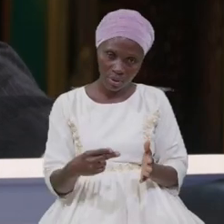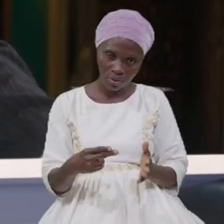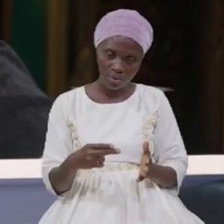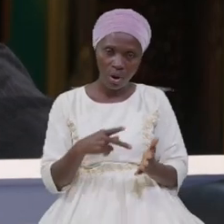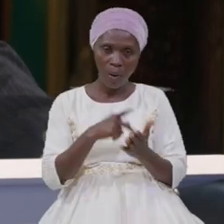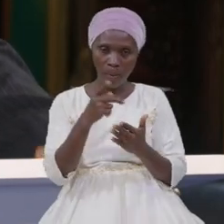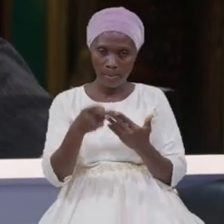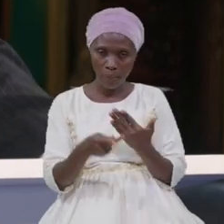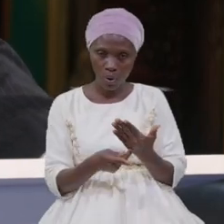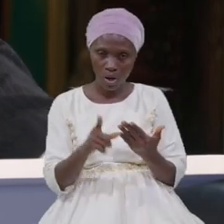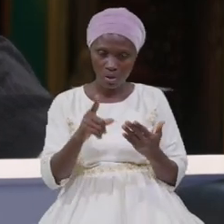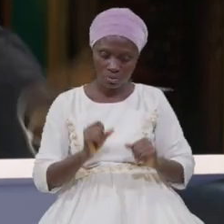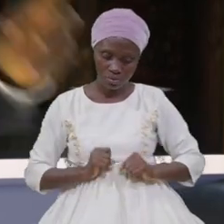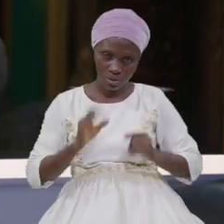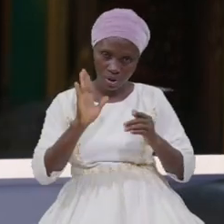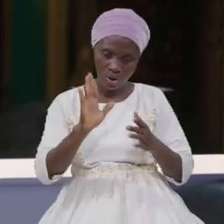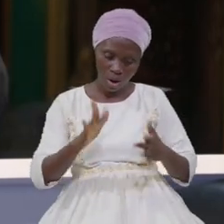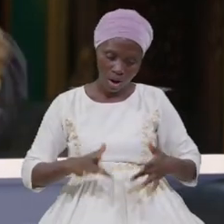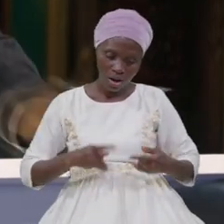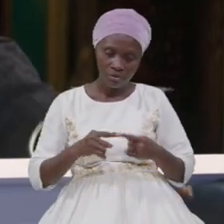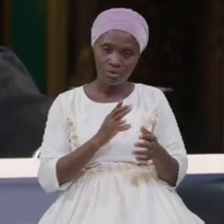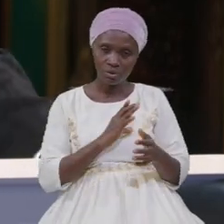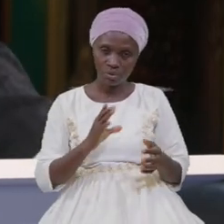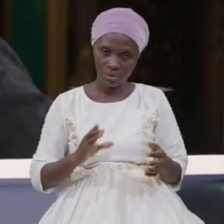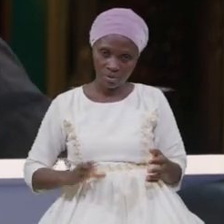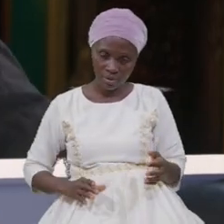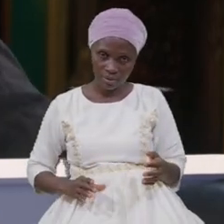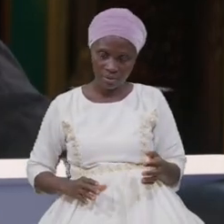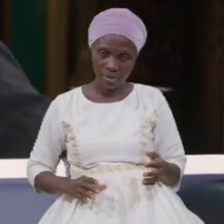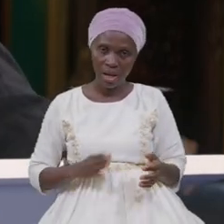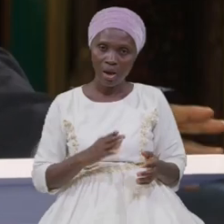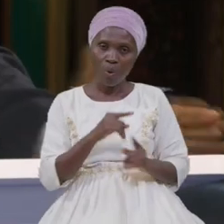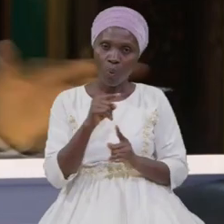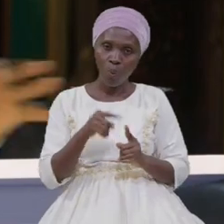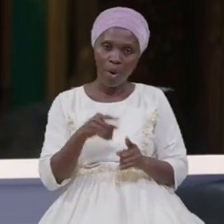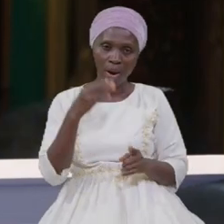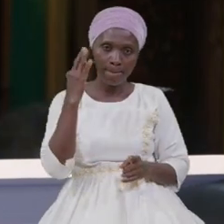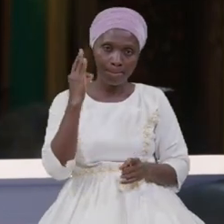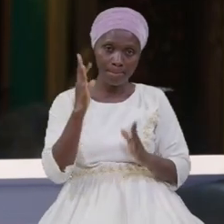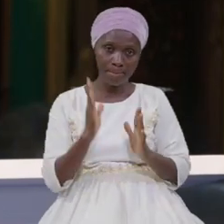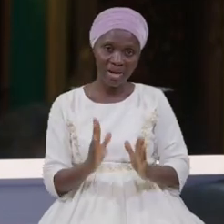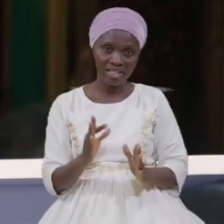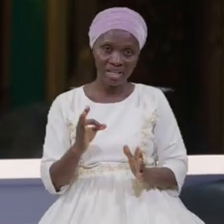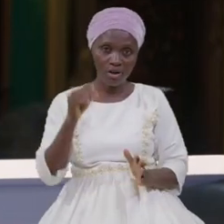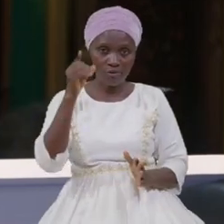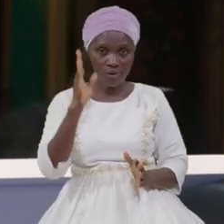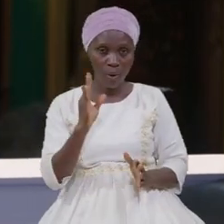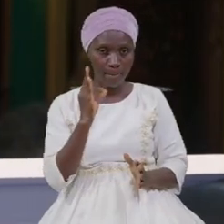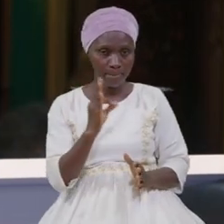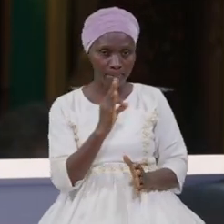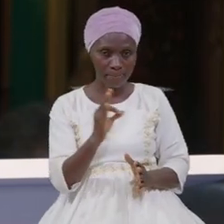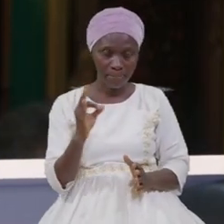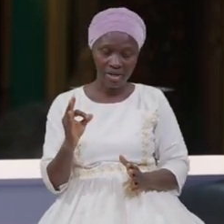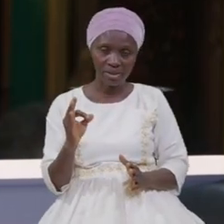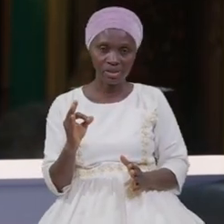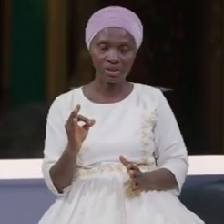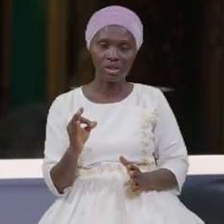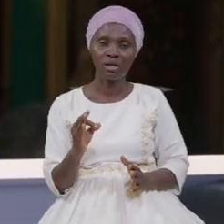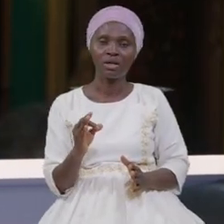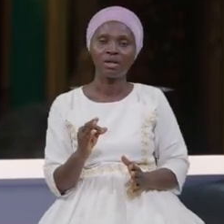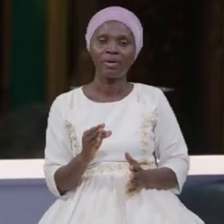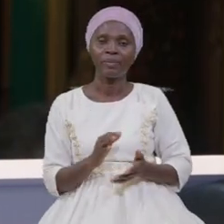vie à Christ quand le serviteur de Dieu a prêché. Vous qui êtes dans les autres lieux, faites la